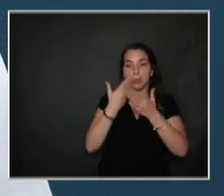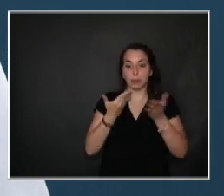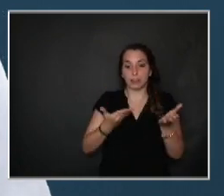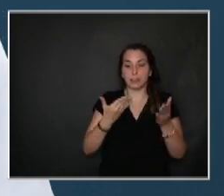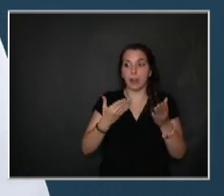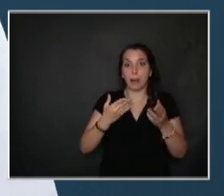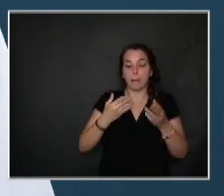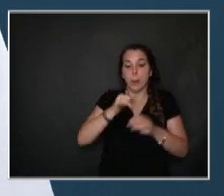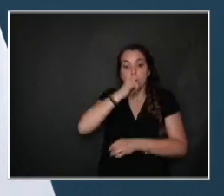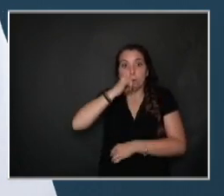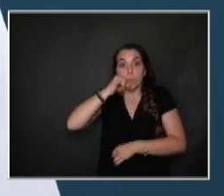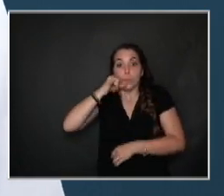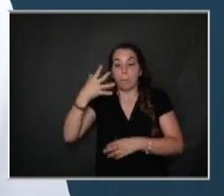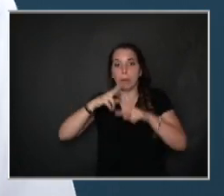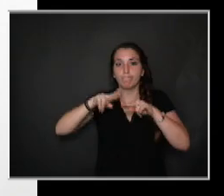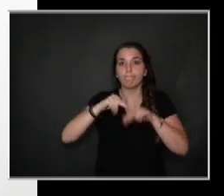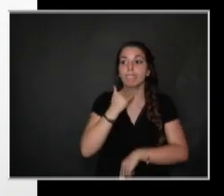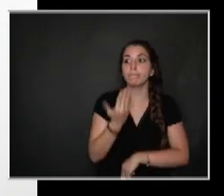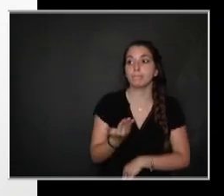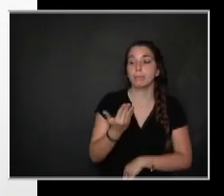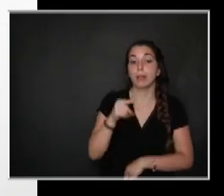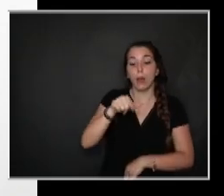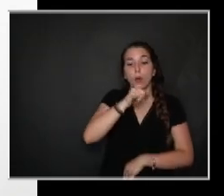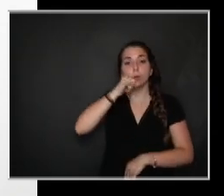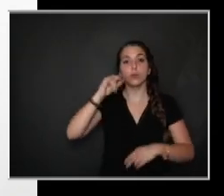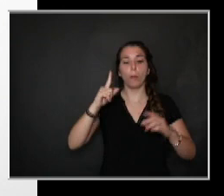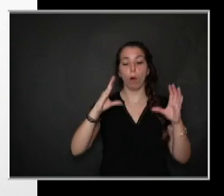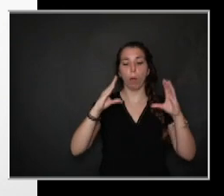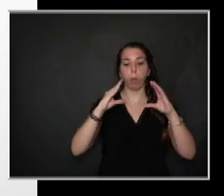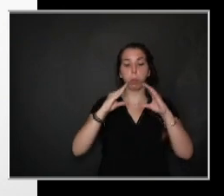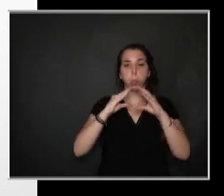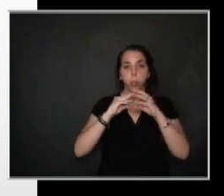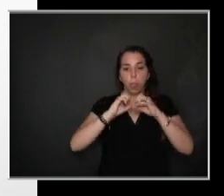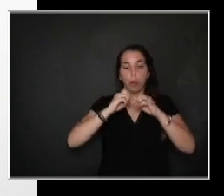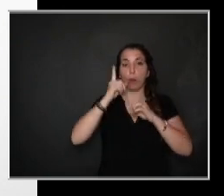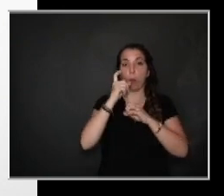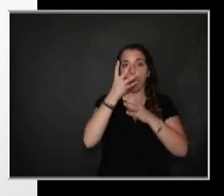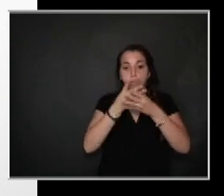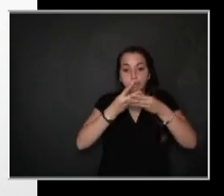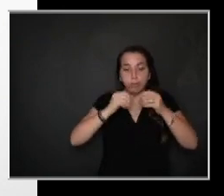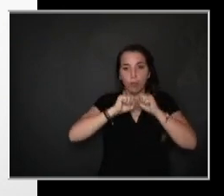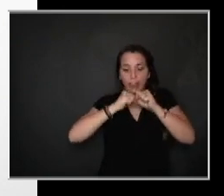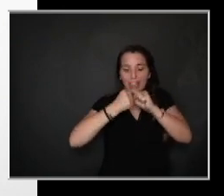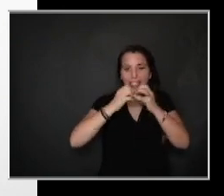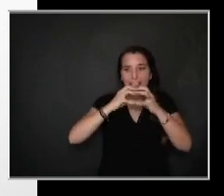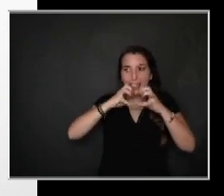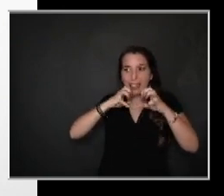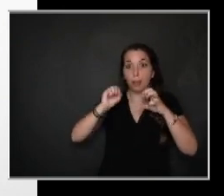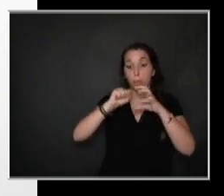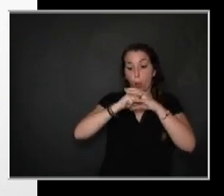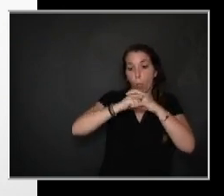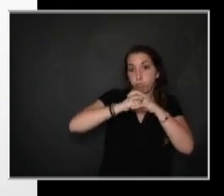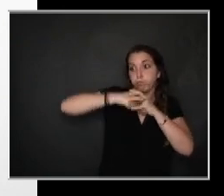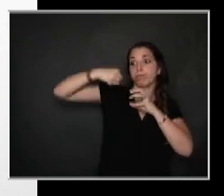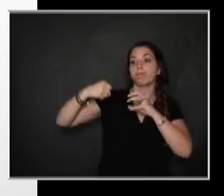être réparable. Et quand il va s'user, il va se déshydrater, il peut se fractionner. il peut, comme cela, expulser une partie de lui-même,